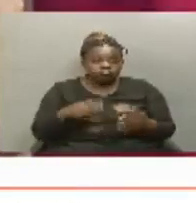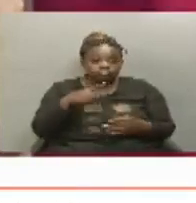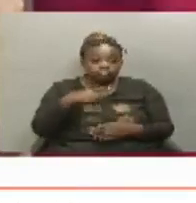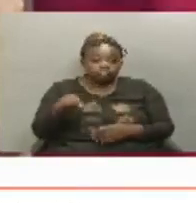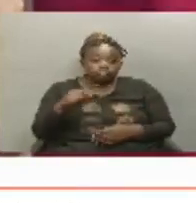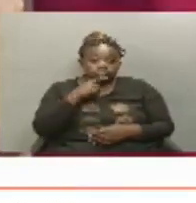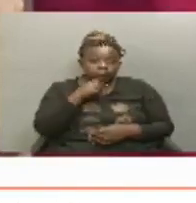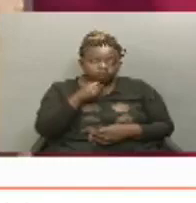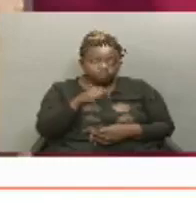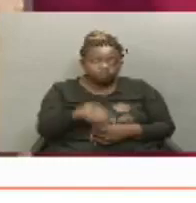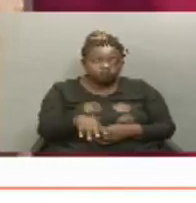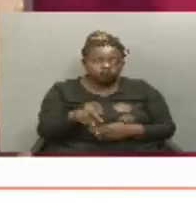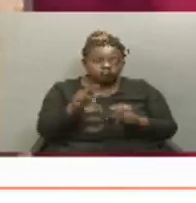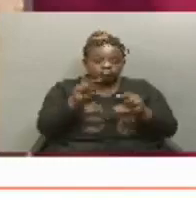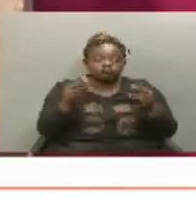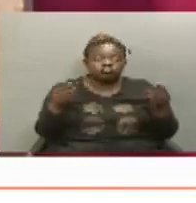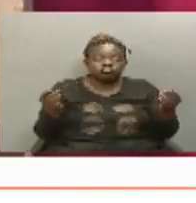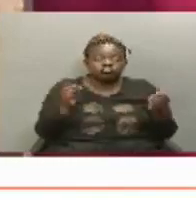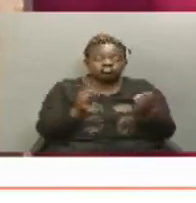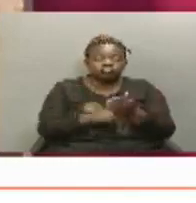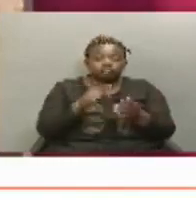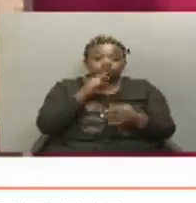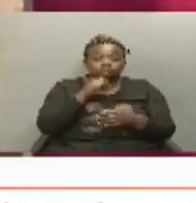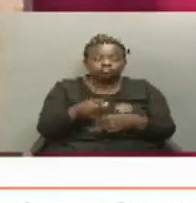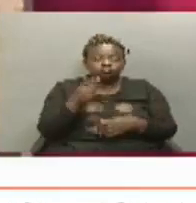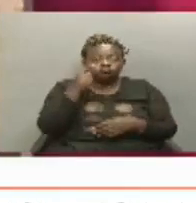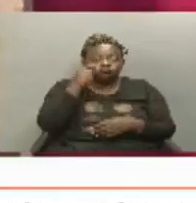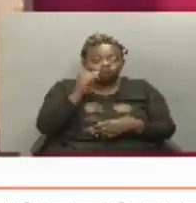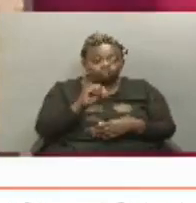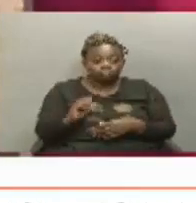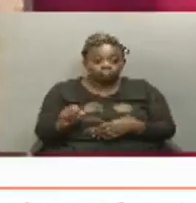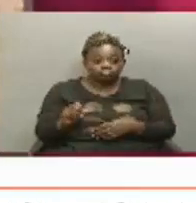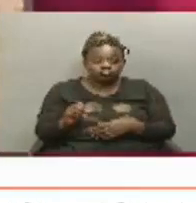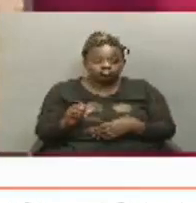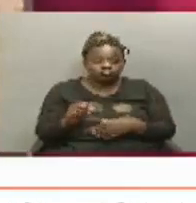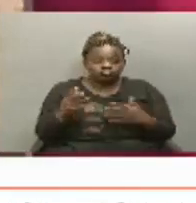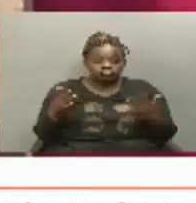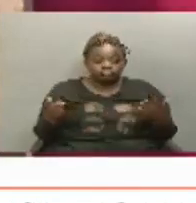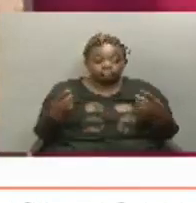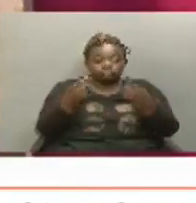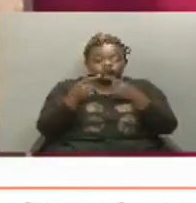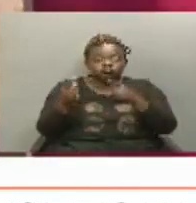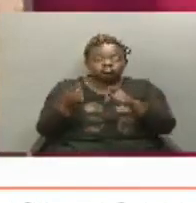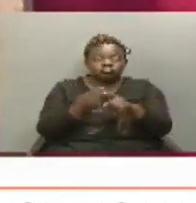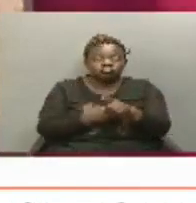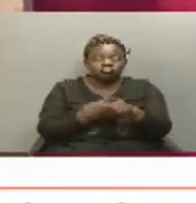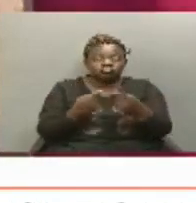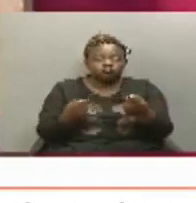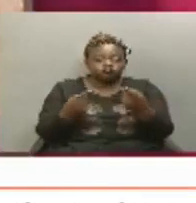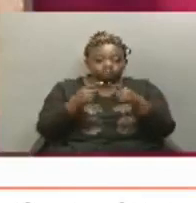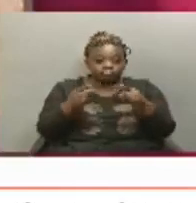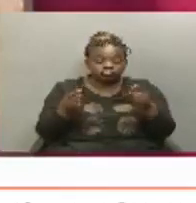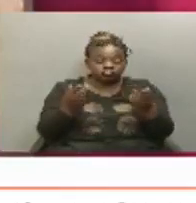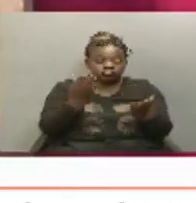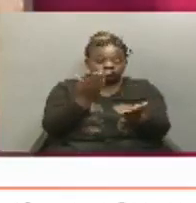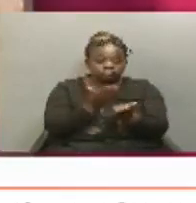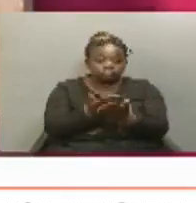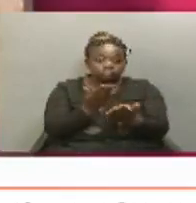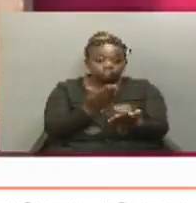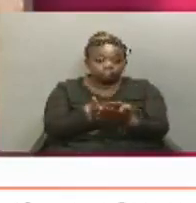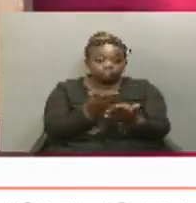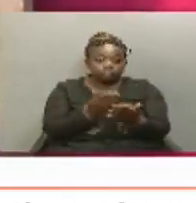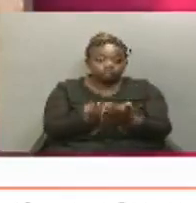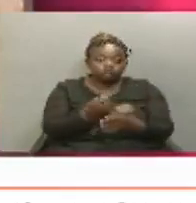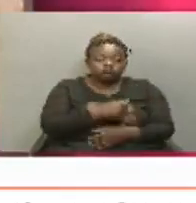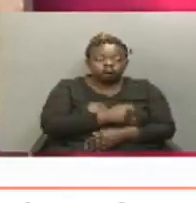wa kitaawe, sirina waakujja kitaawe simina waakumujja, sirina waakutandikira. Wabula nkuba omulanga